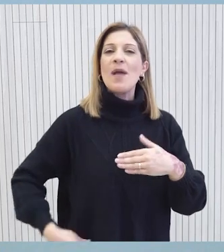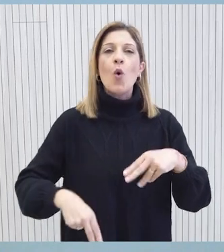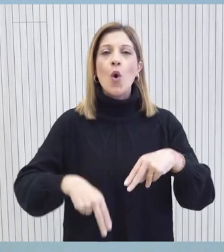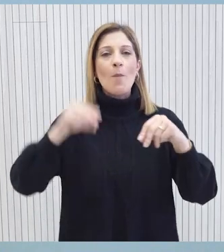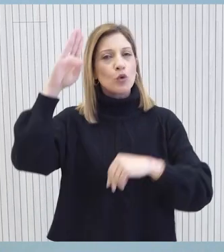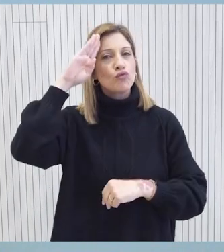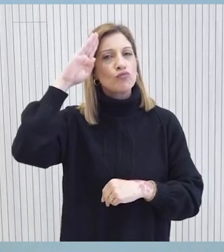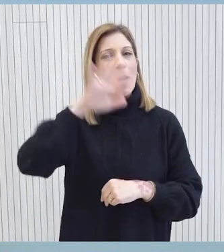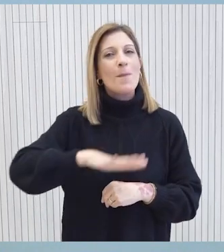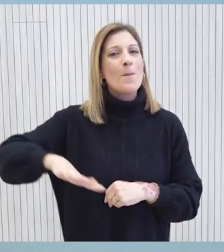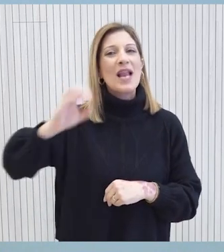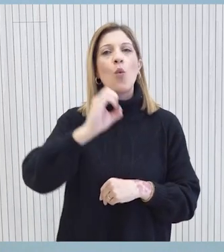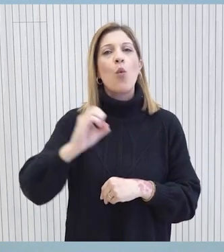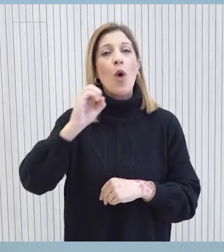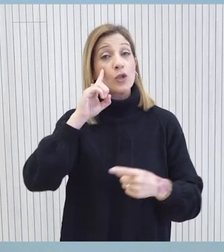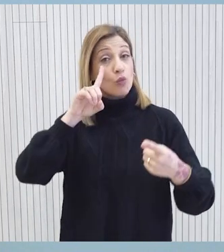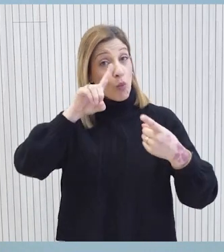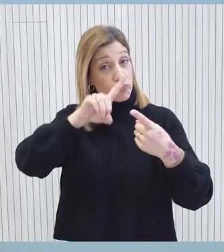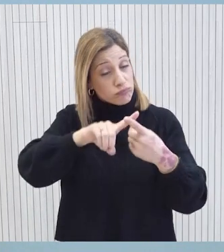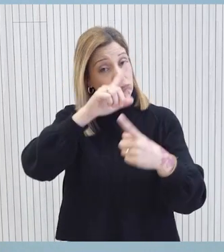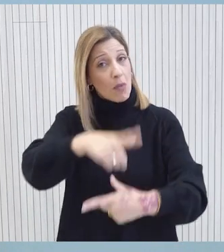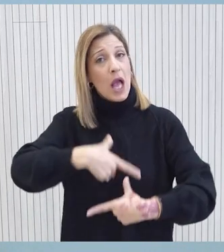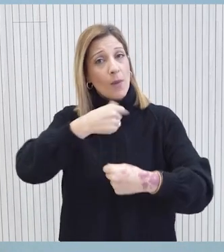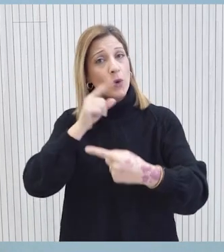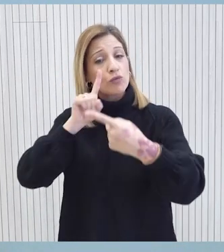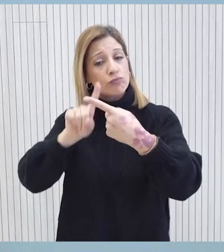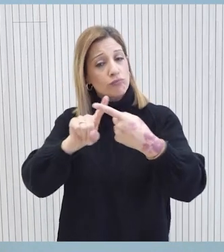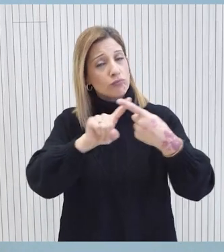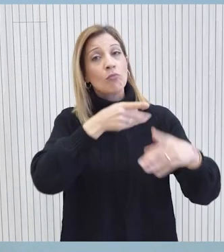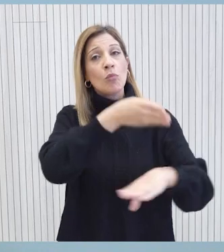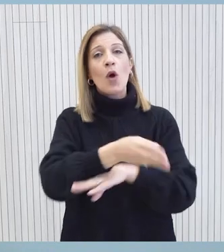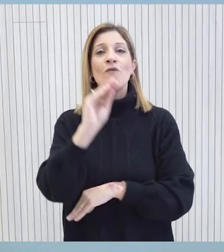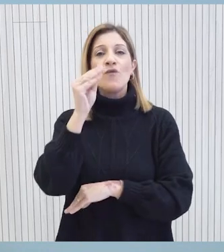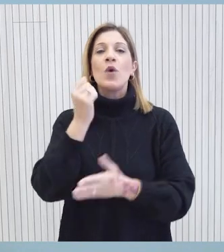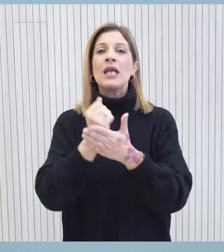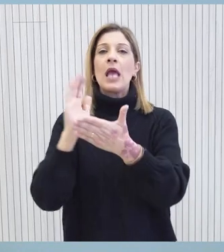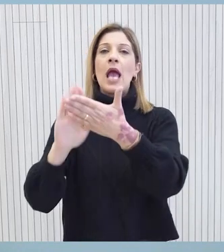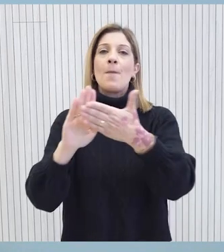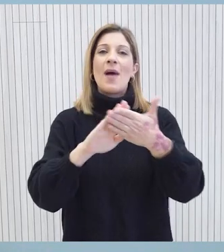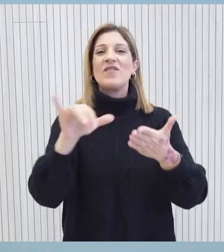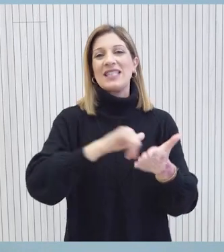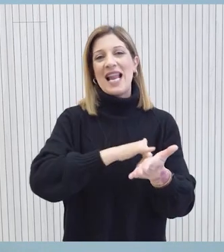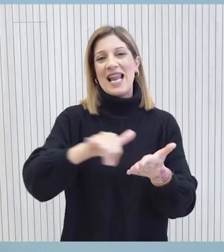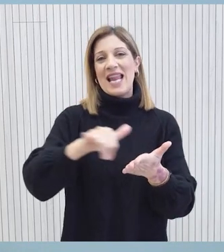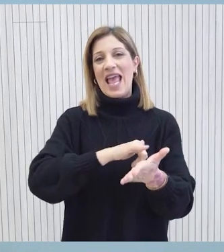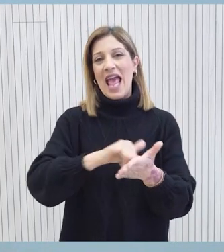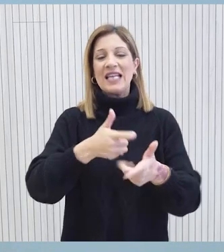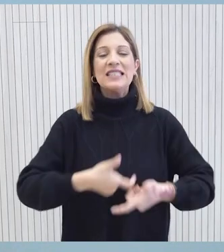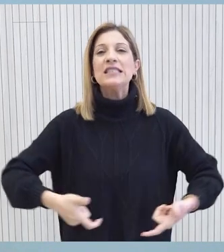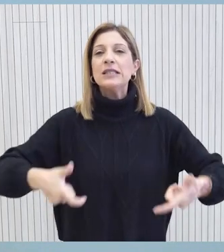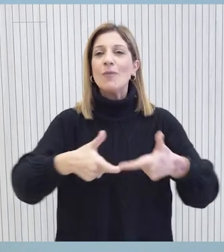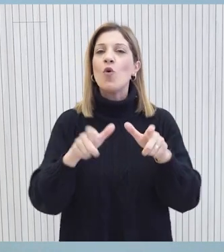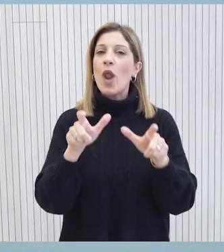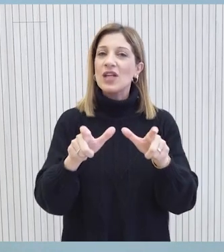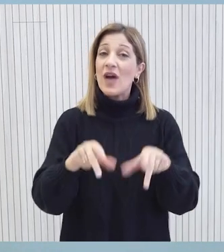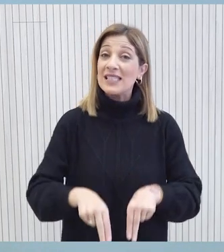Ουάσιγκτον με εκπροσώπους του Λευκού Ήκκου, αλλά και την παρουσία του στο Κογκρέσο, καθώς και τις επαφές που είχαν στη Νέα Υόρκη με τα πέντε μόνιμα μήλη του Συμβουλίου